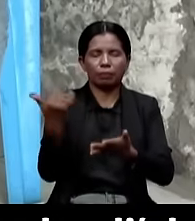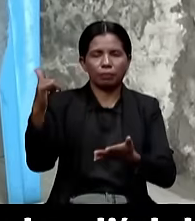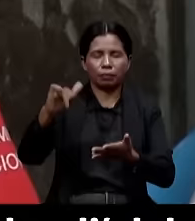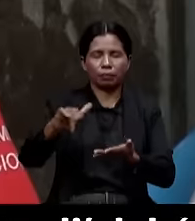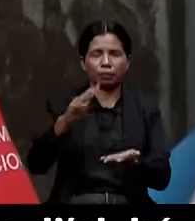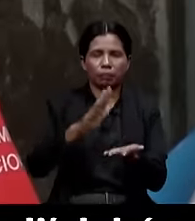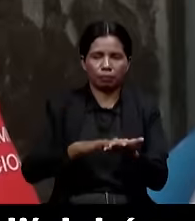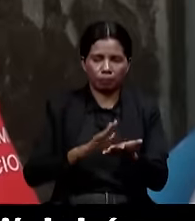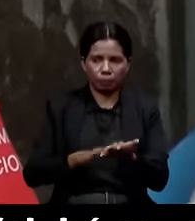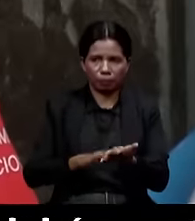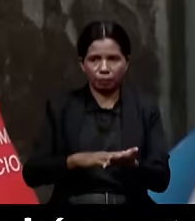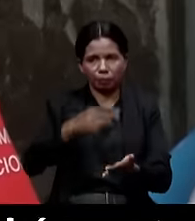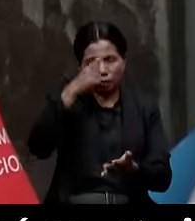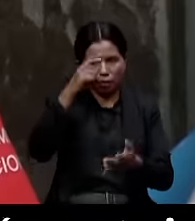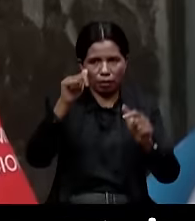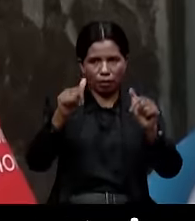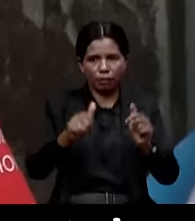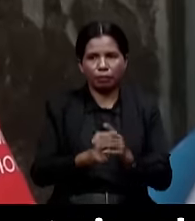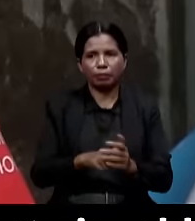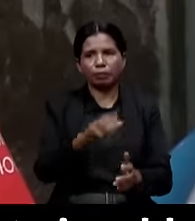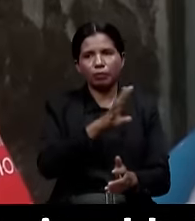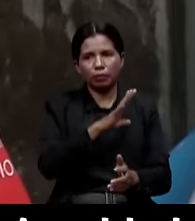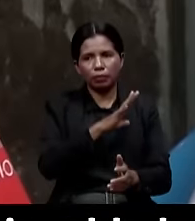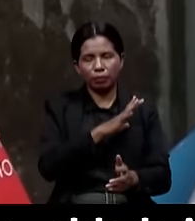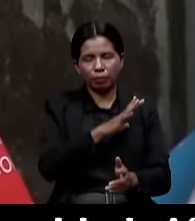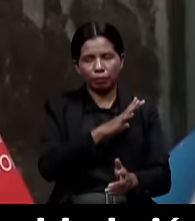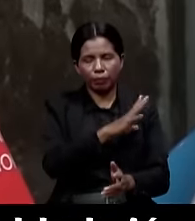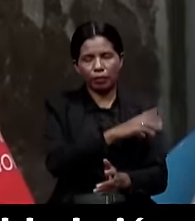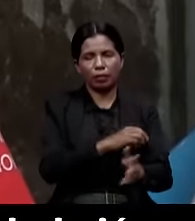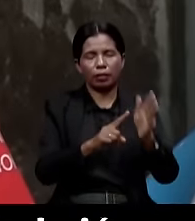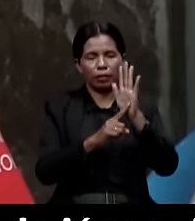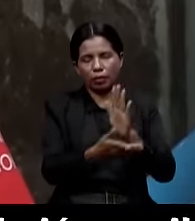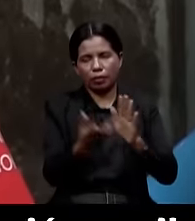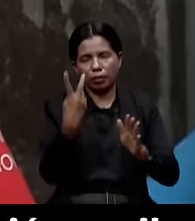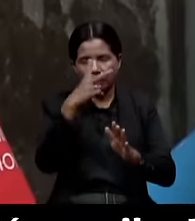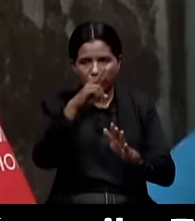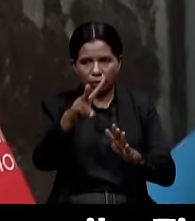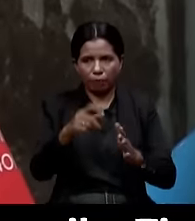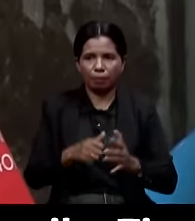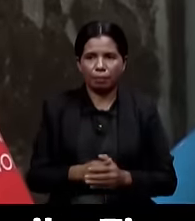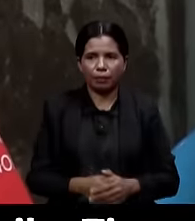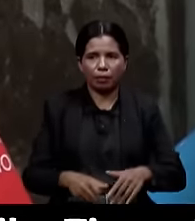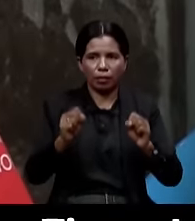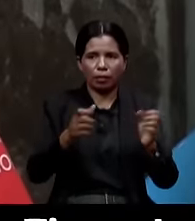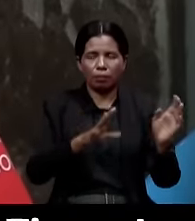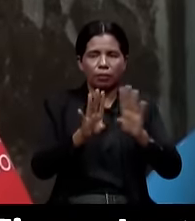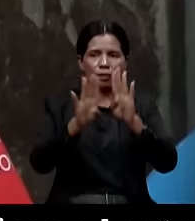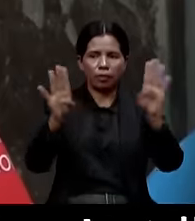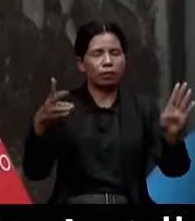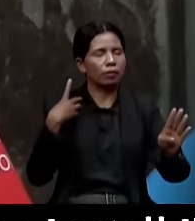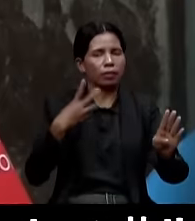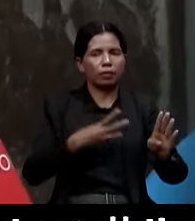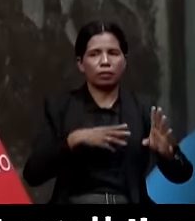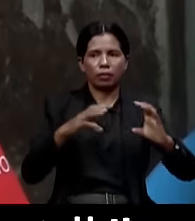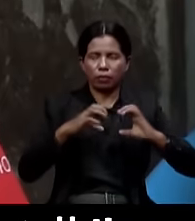estudo. Tamba ne, hein katak ho reportazen nebe ohi ita hotu akompanya, bele loke ita hotu